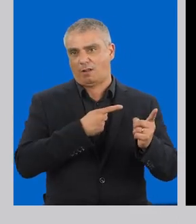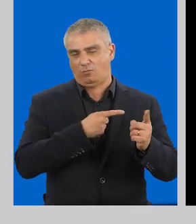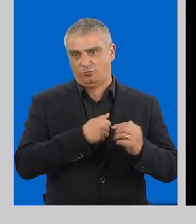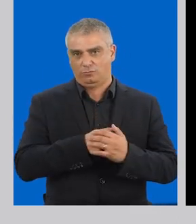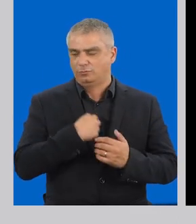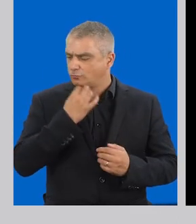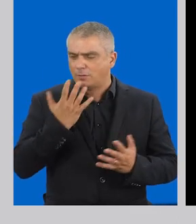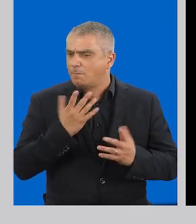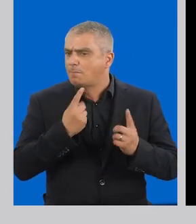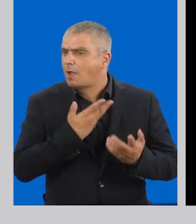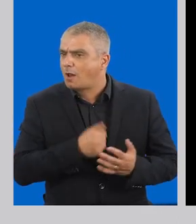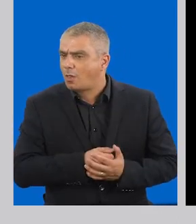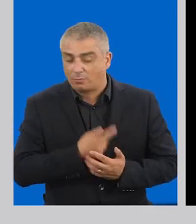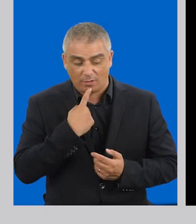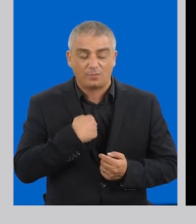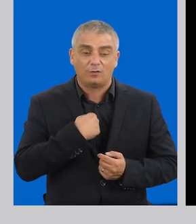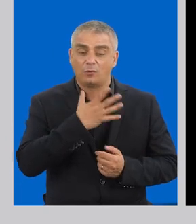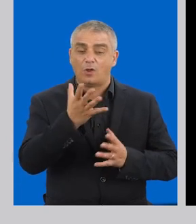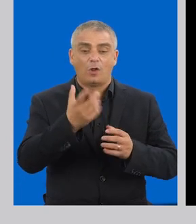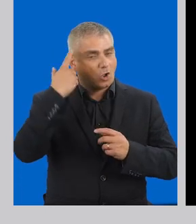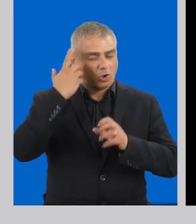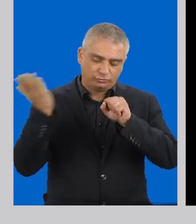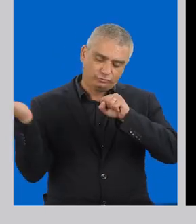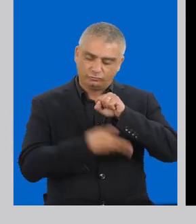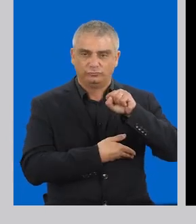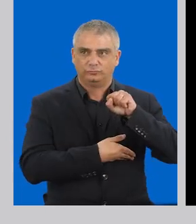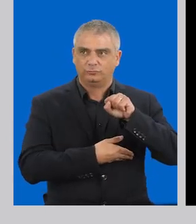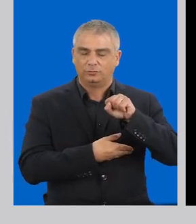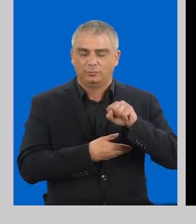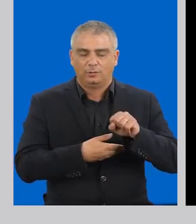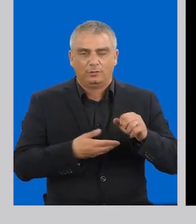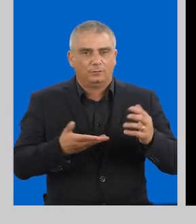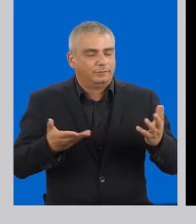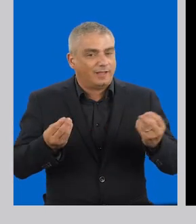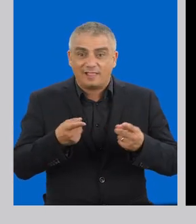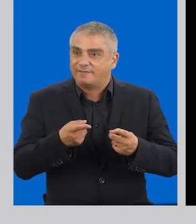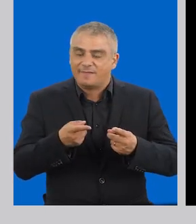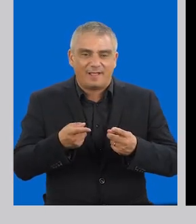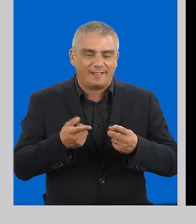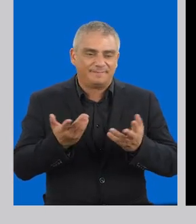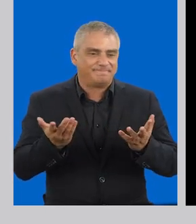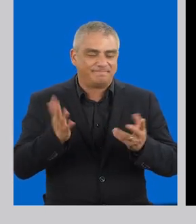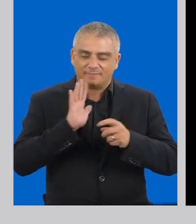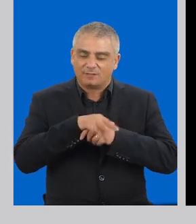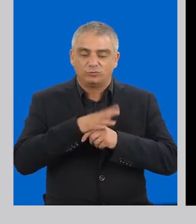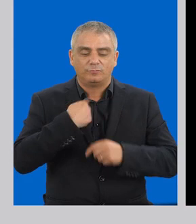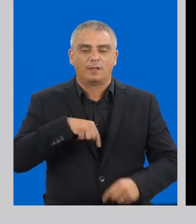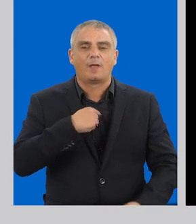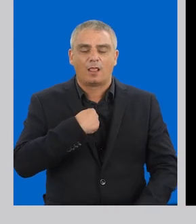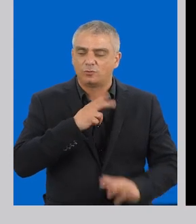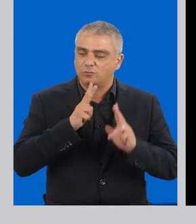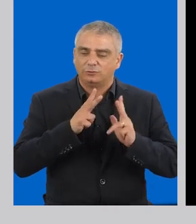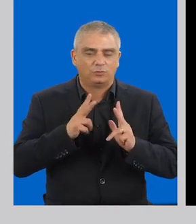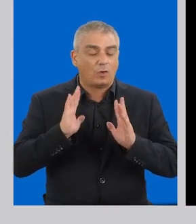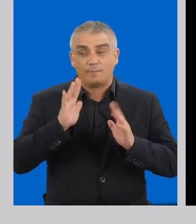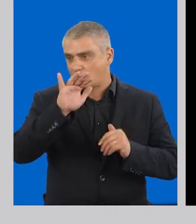לו ואני שאלתי אותה מה קרה לו וא אמרה לי שהוציאו לו את הראש מהמקום הדברים האלה שמשפיעים עלינו